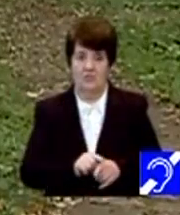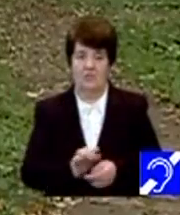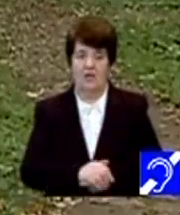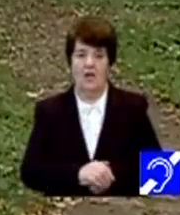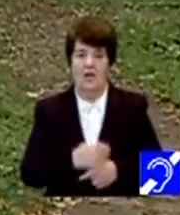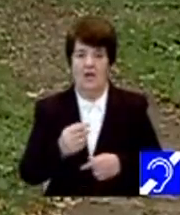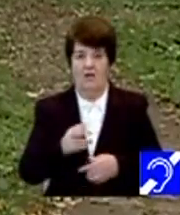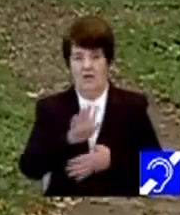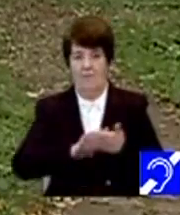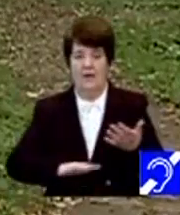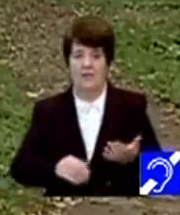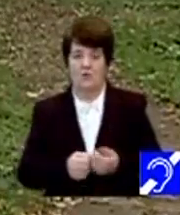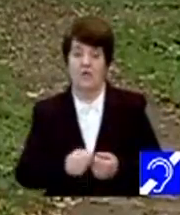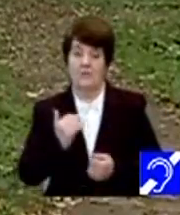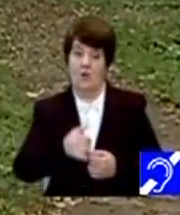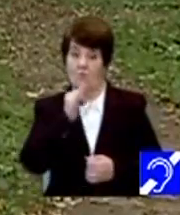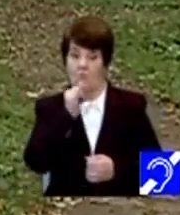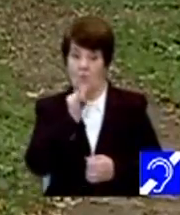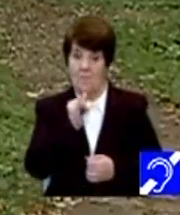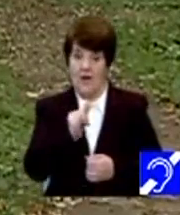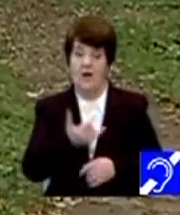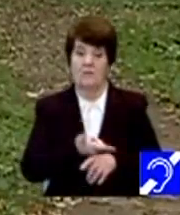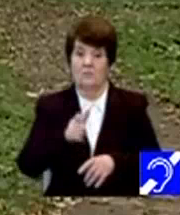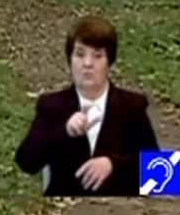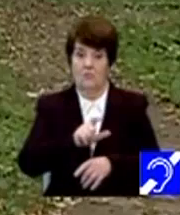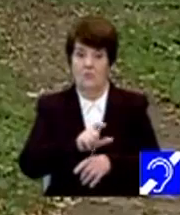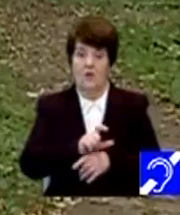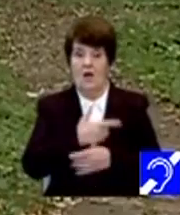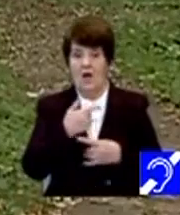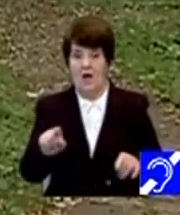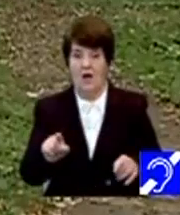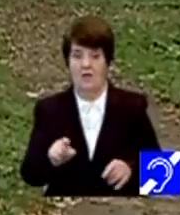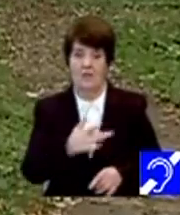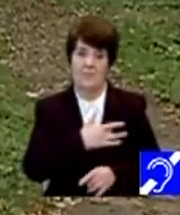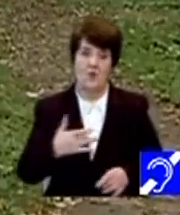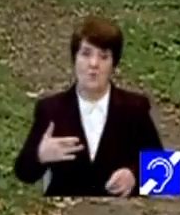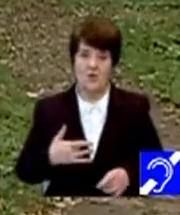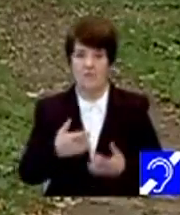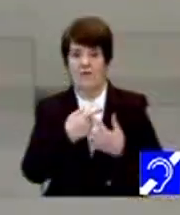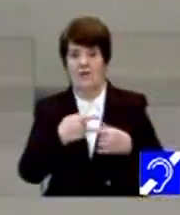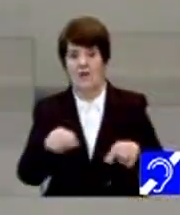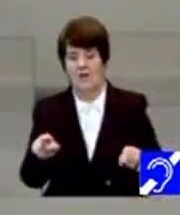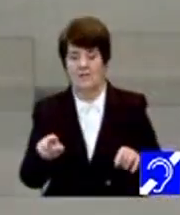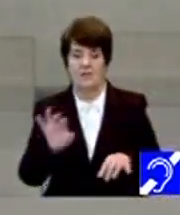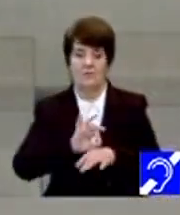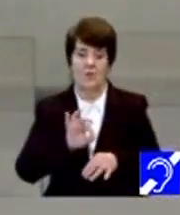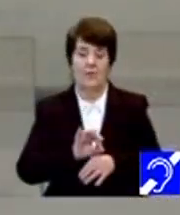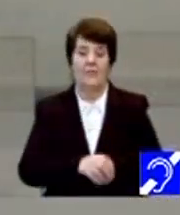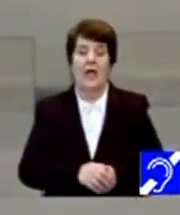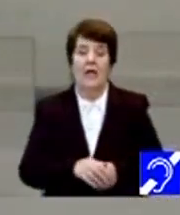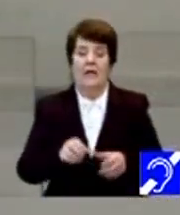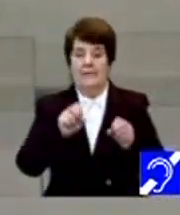decedează de aceste patologii sau fumatul poate să agraveze și alte patologii, cum ar fi pneumonia, astmul